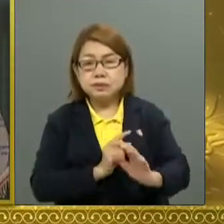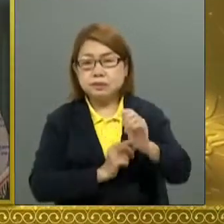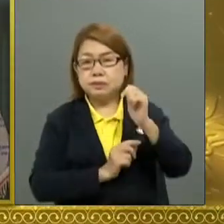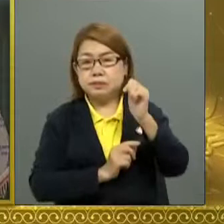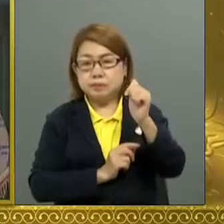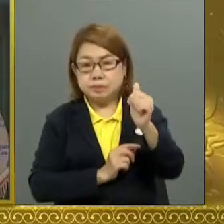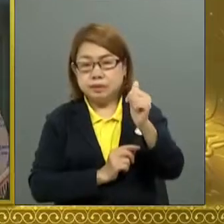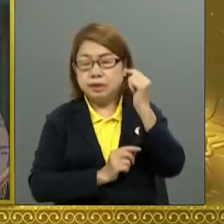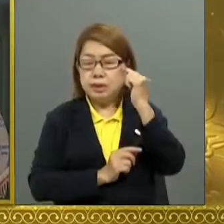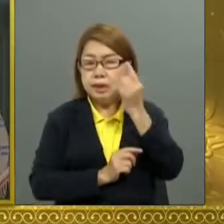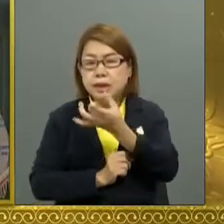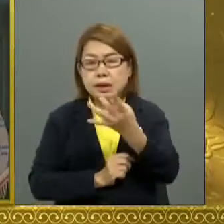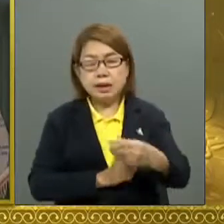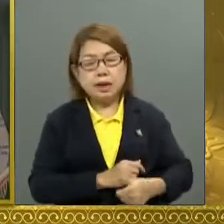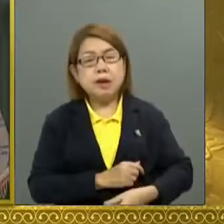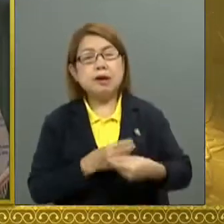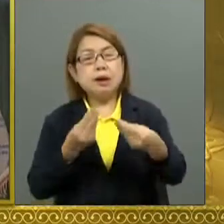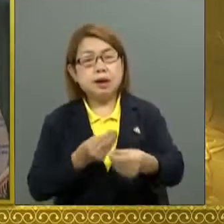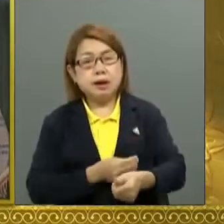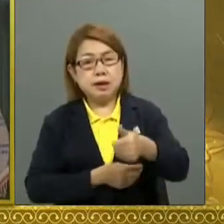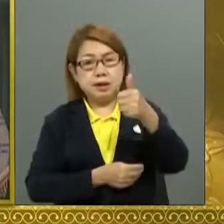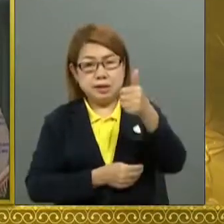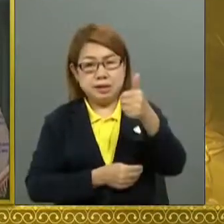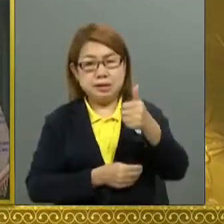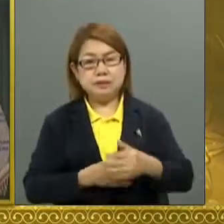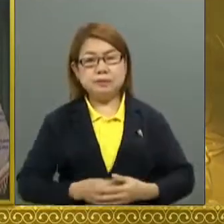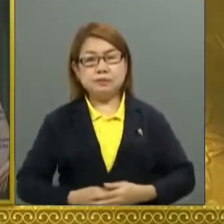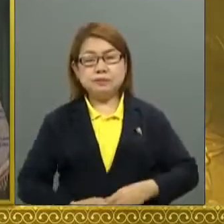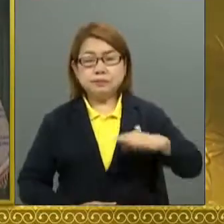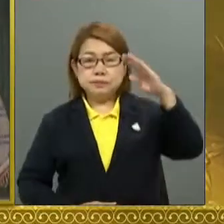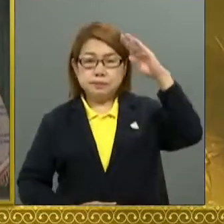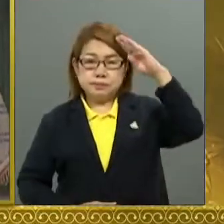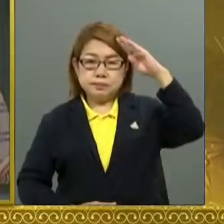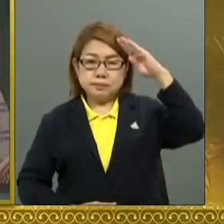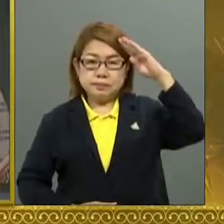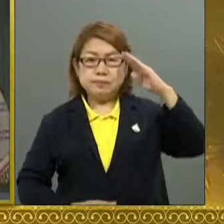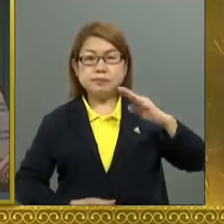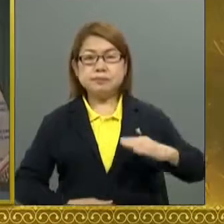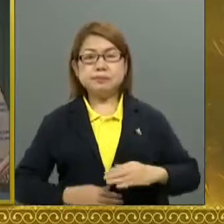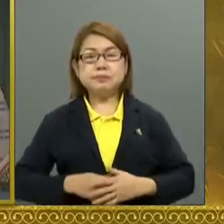ารถนาจงทั่วกัน วันยาพุทธ